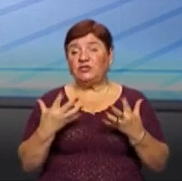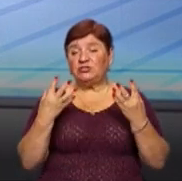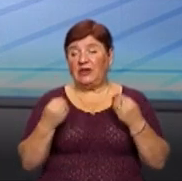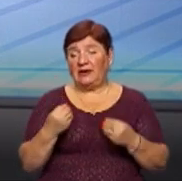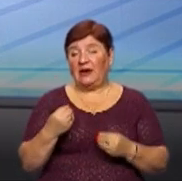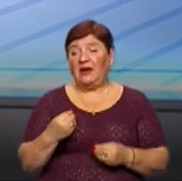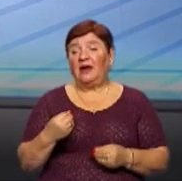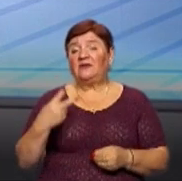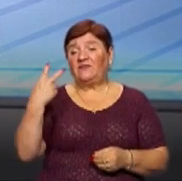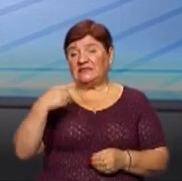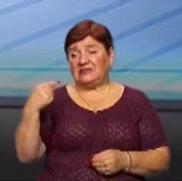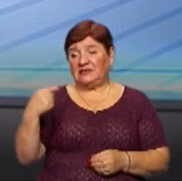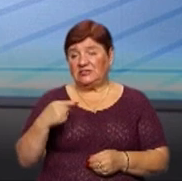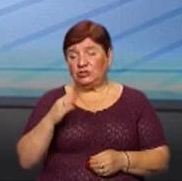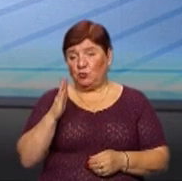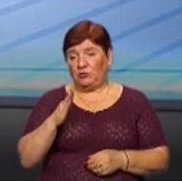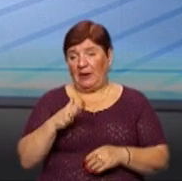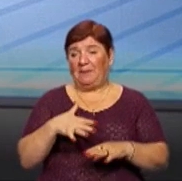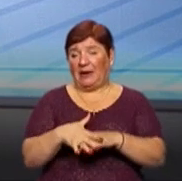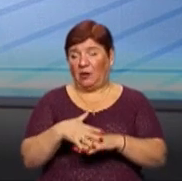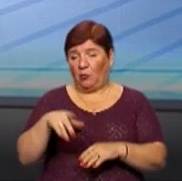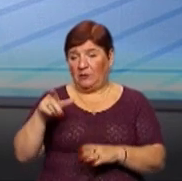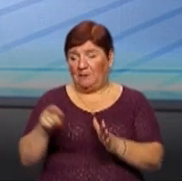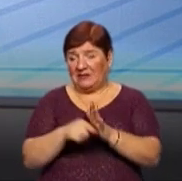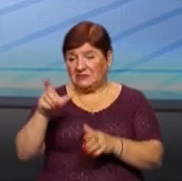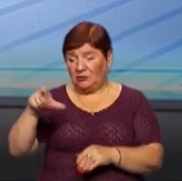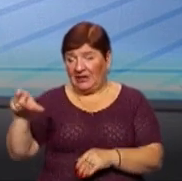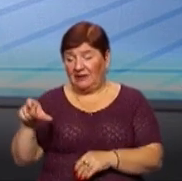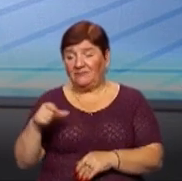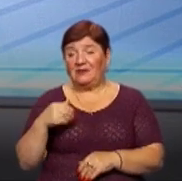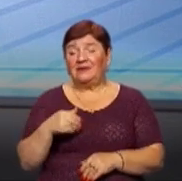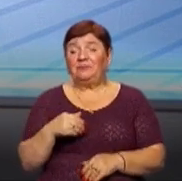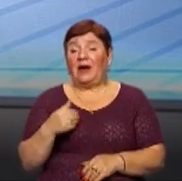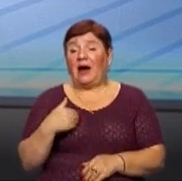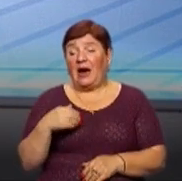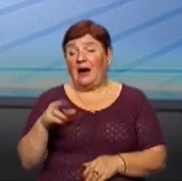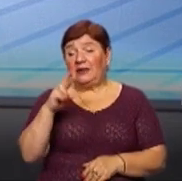порядка 220 тисяч, будуть мати право на цей перерахунок. Ну, а вже в січні місяці